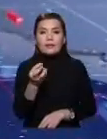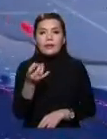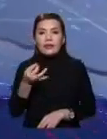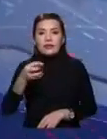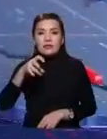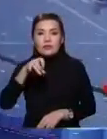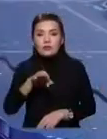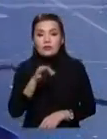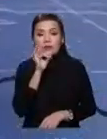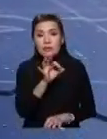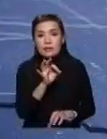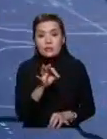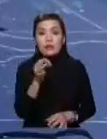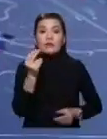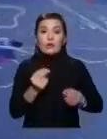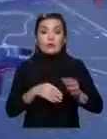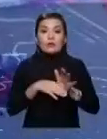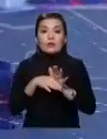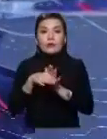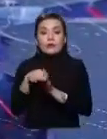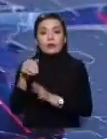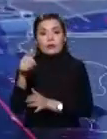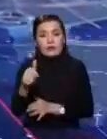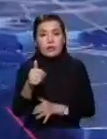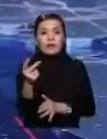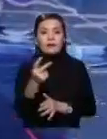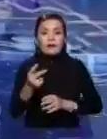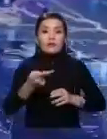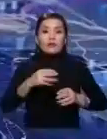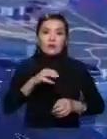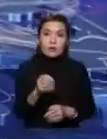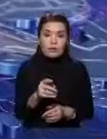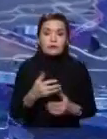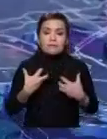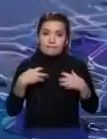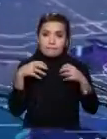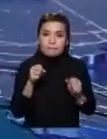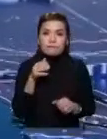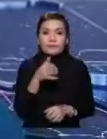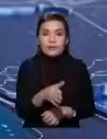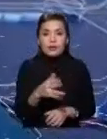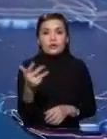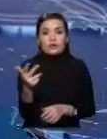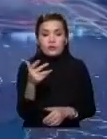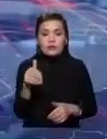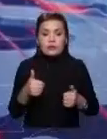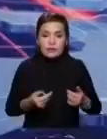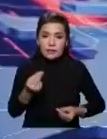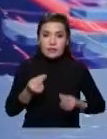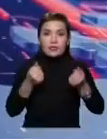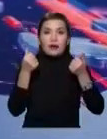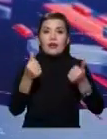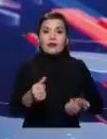деді. Біз ойынымызды жақсартудамыз. Екінші кезеңде барымызды салдық. Негізі үшінші кезеңде де жақсы ойнадық. Біздің